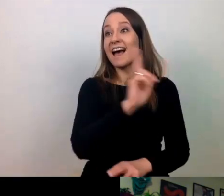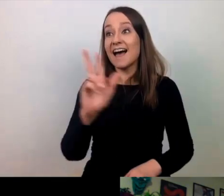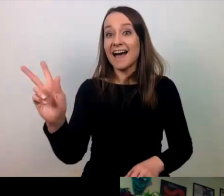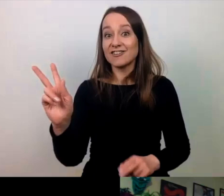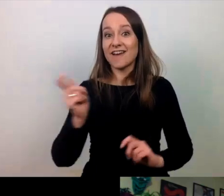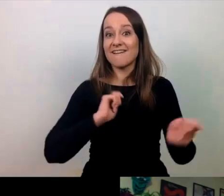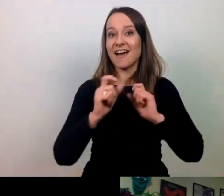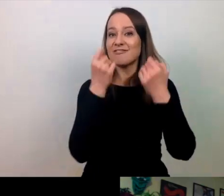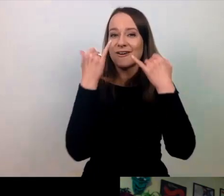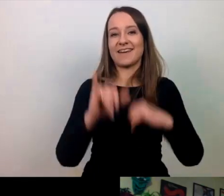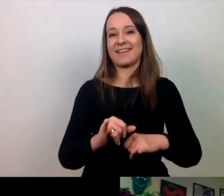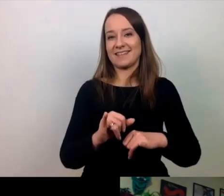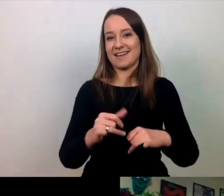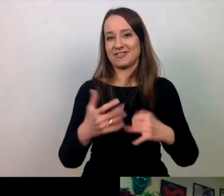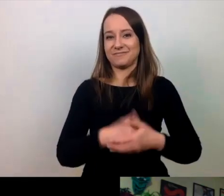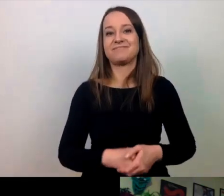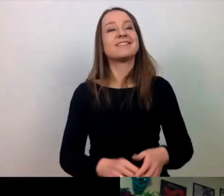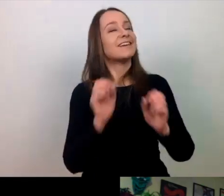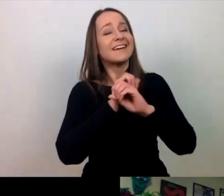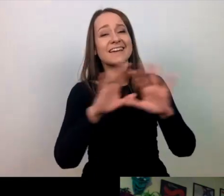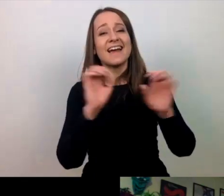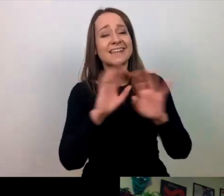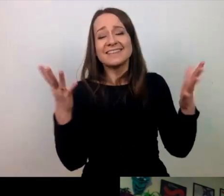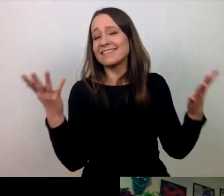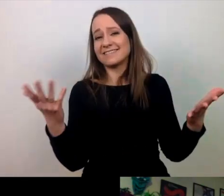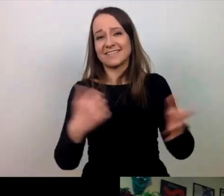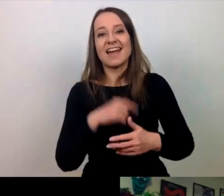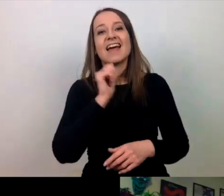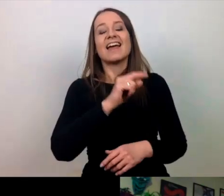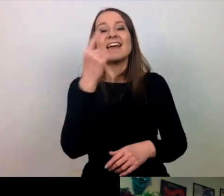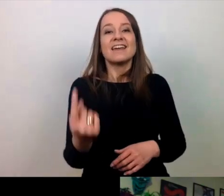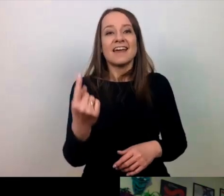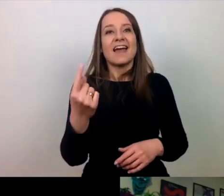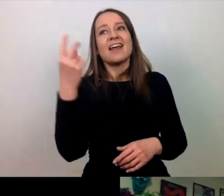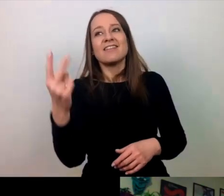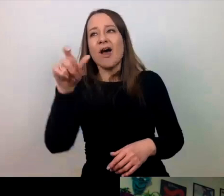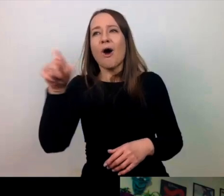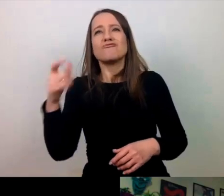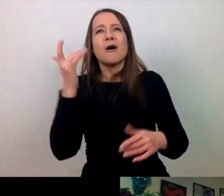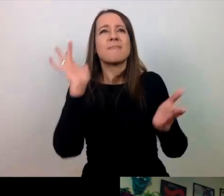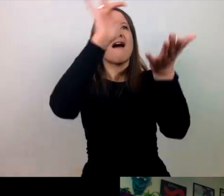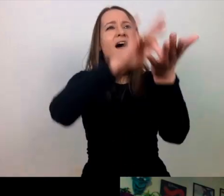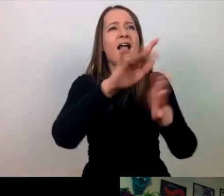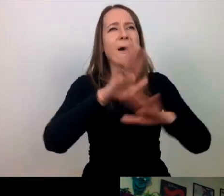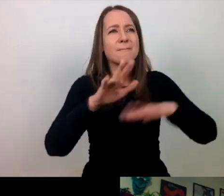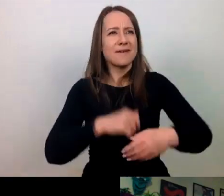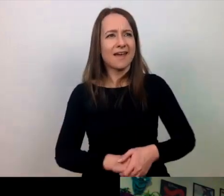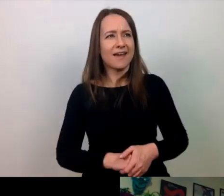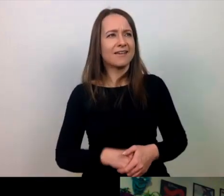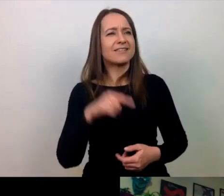troszeczkę inaczej. Jasne, i ktoś jedzie w jedno, dwie osoby jadą w to samo miejsce i ktoś powie, ale nuda, a inni powie, rewelacja.